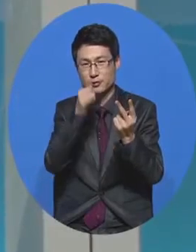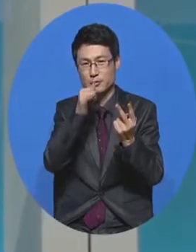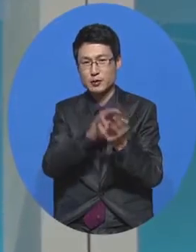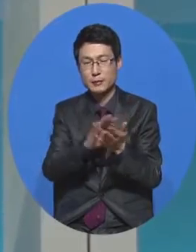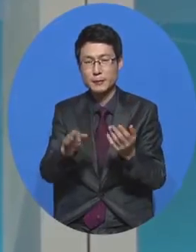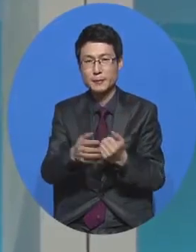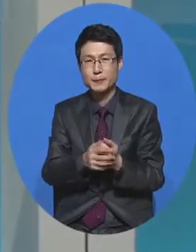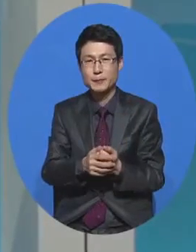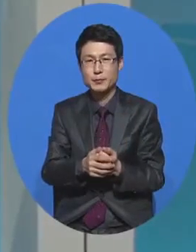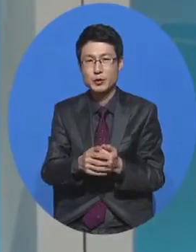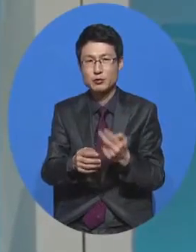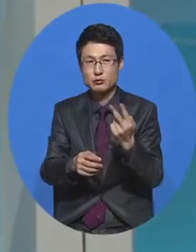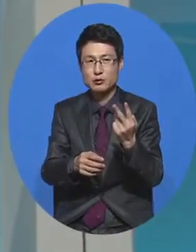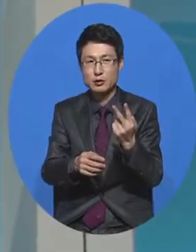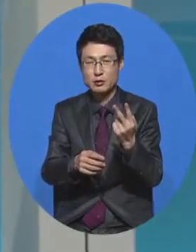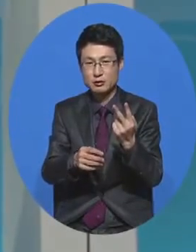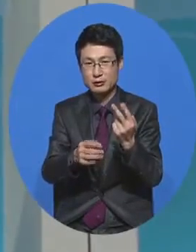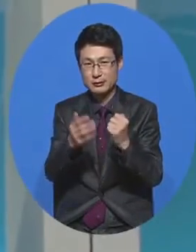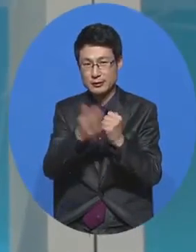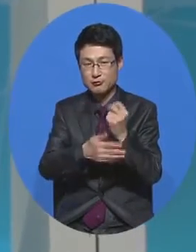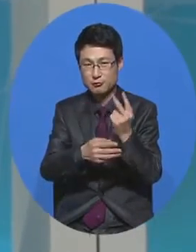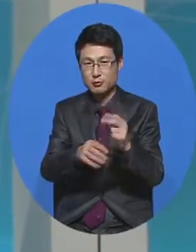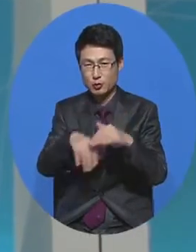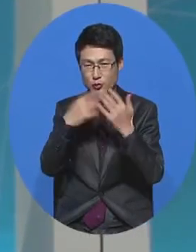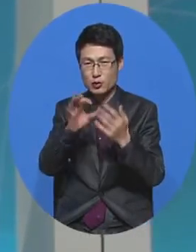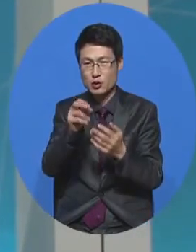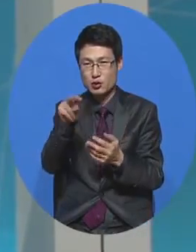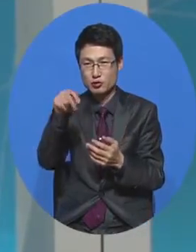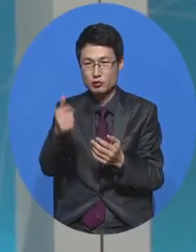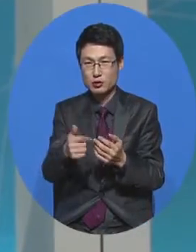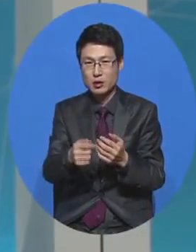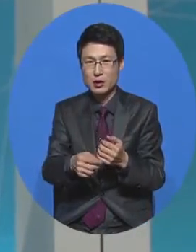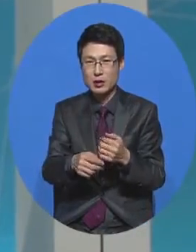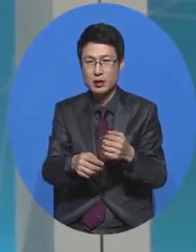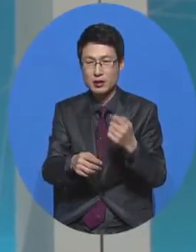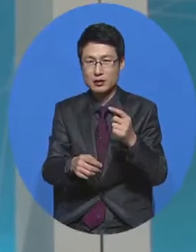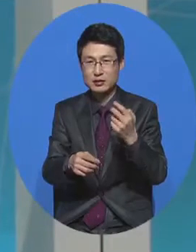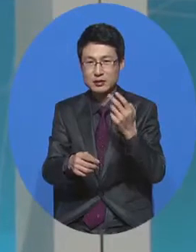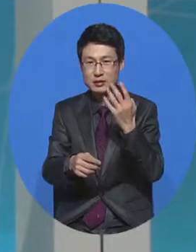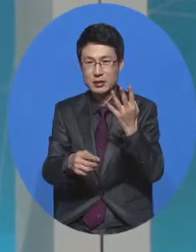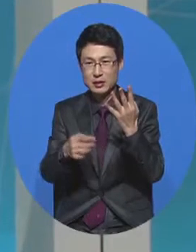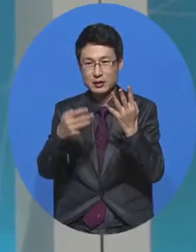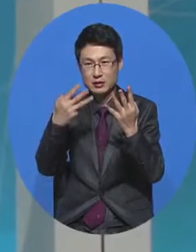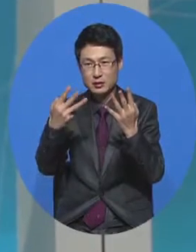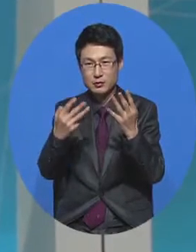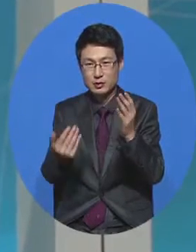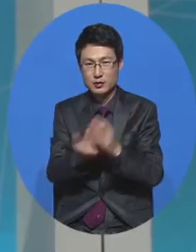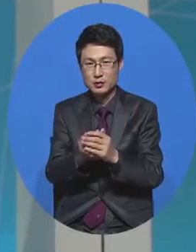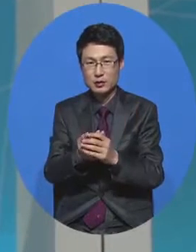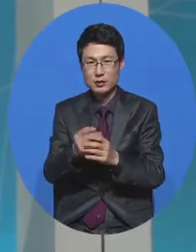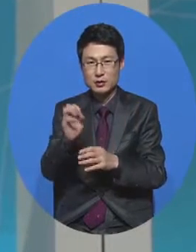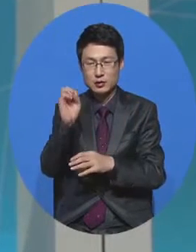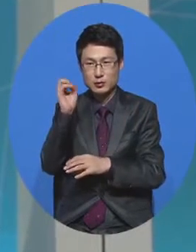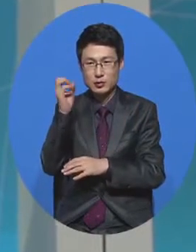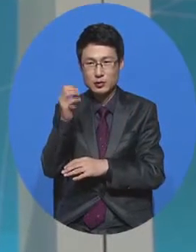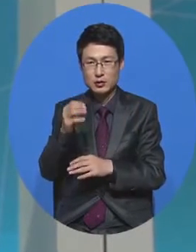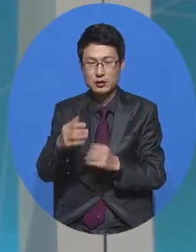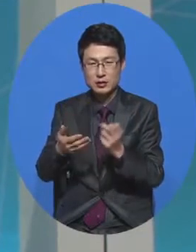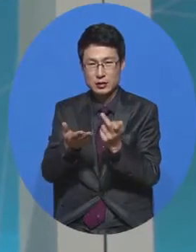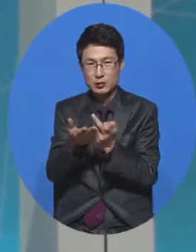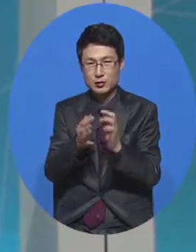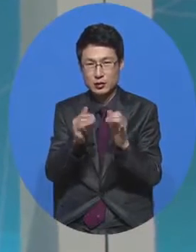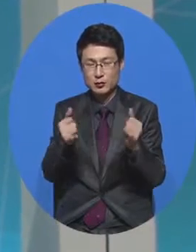있습니다 투장 우드가 여순사건 그로스 4 1 은 계사 섬 사건 당시 신문 을 받기에 대기중인 제주도민 들